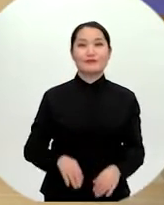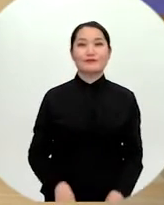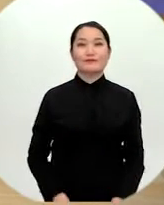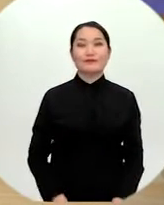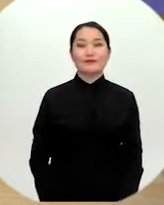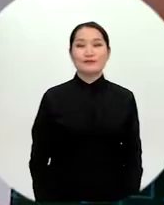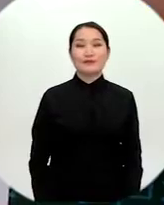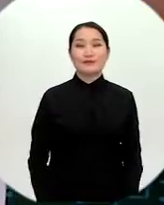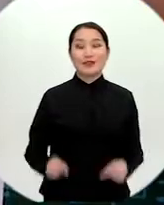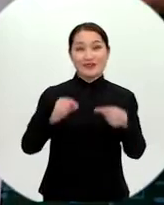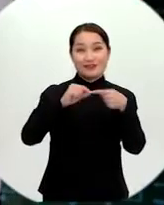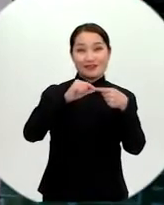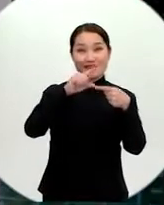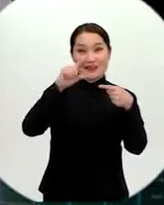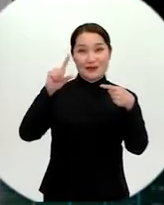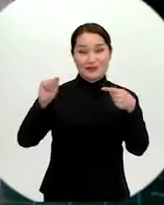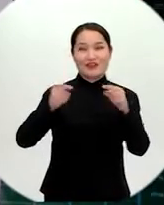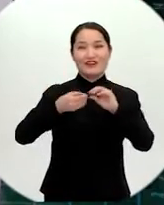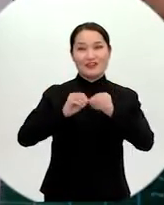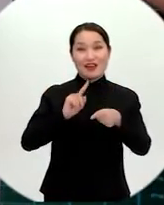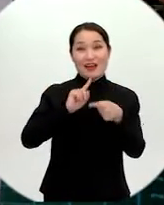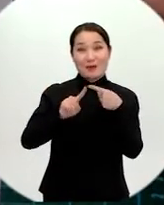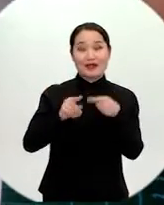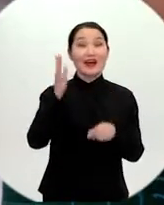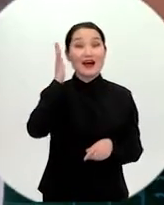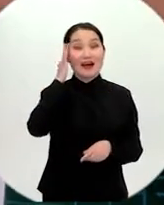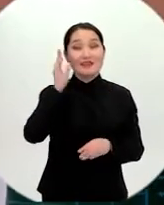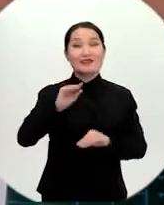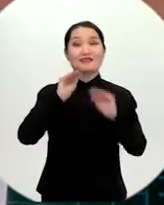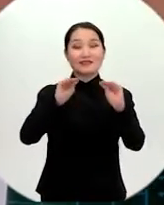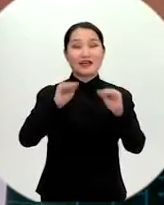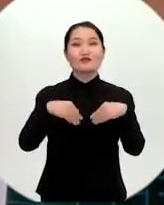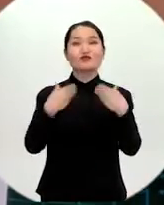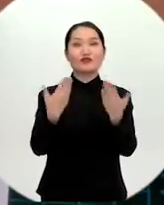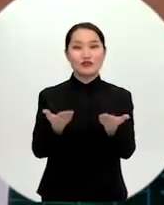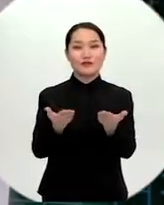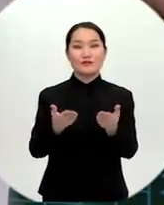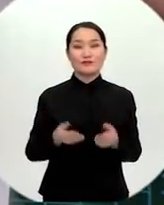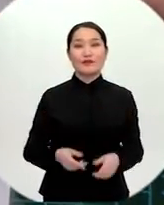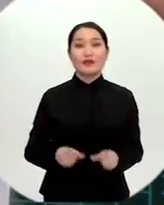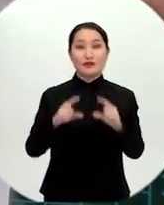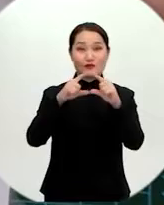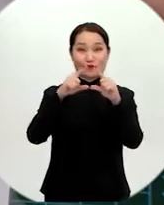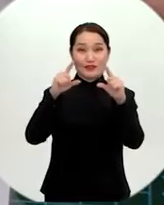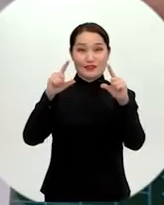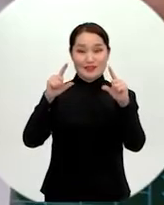자, 납치기. 봤어 헬버카 아래 박신 다 군대 다 주기. 자, 들울진 사스니하